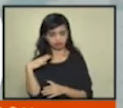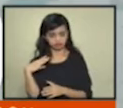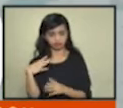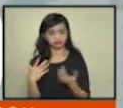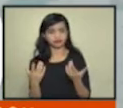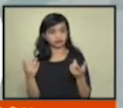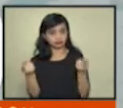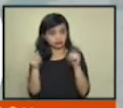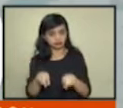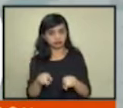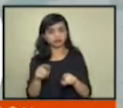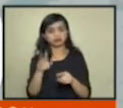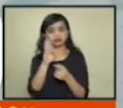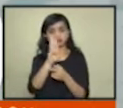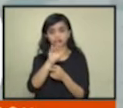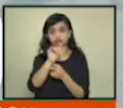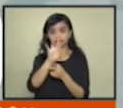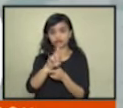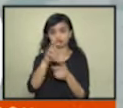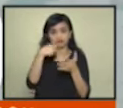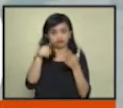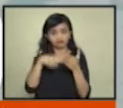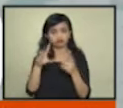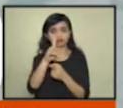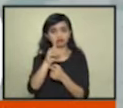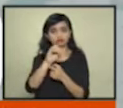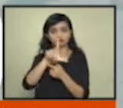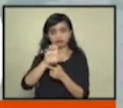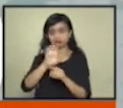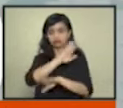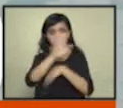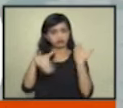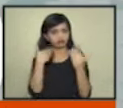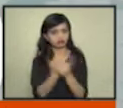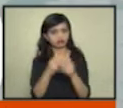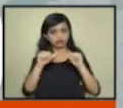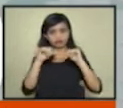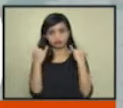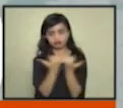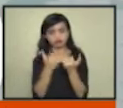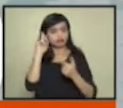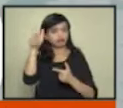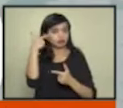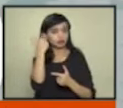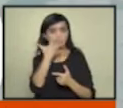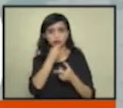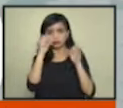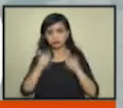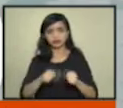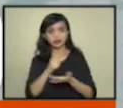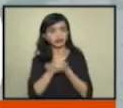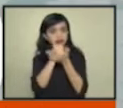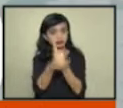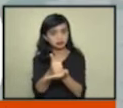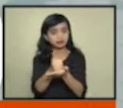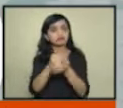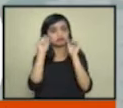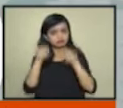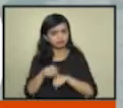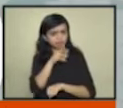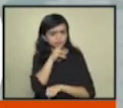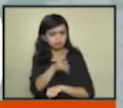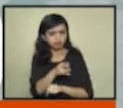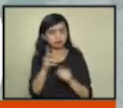mangyari. Ipapabiyayar natin sila, ipapadole natin sila at lahat po ng ahensya ng gobyerno na pwedeng tumulong sa atin para sila ay